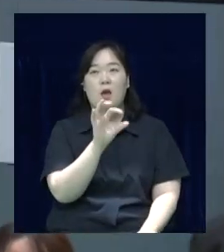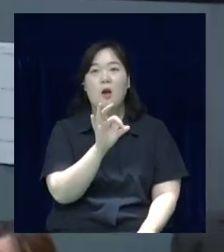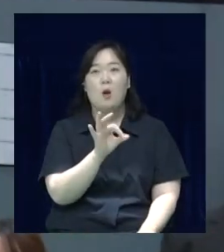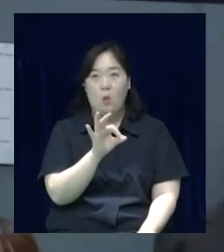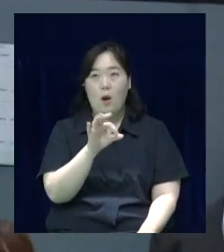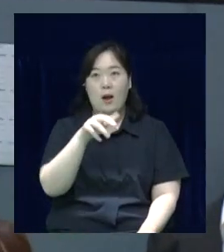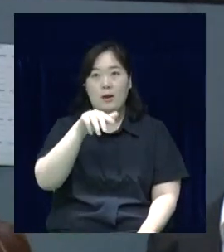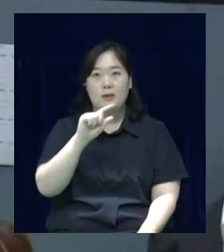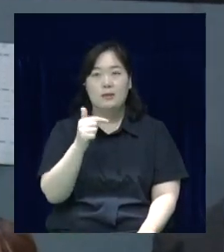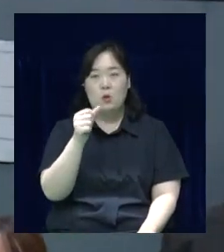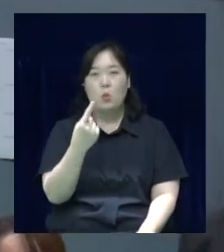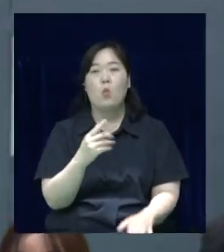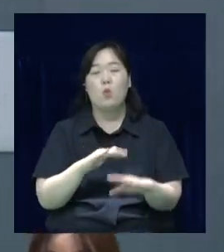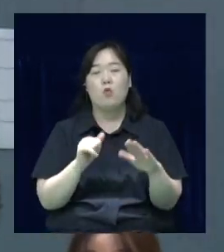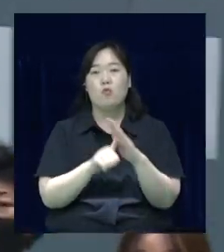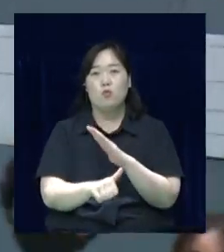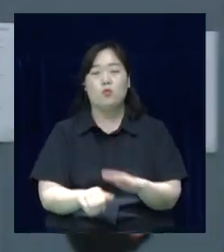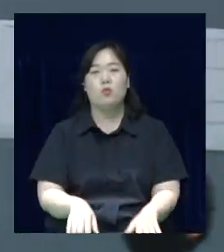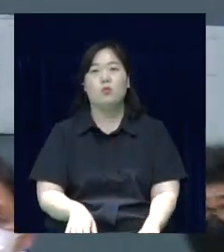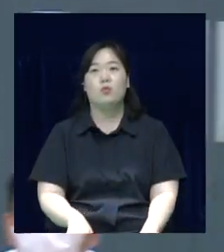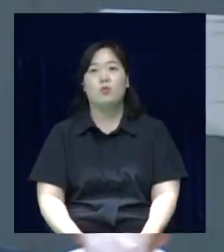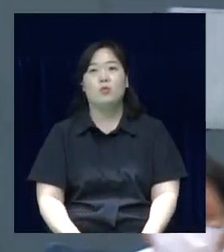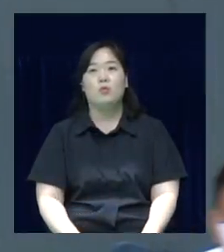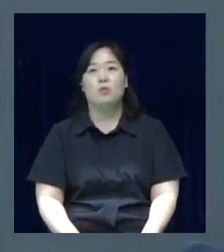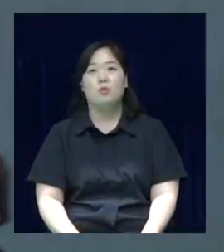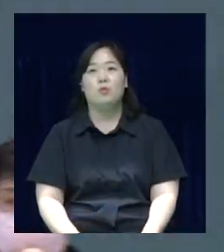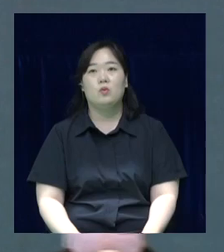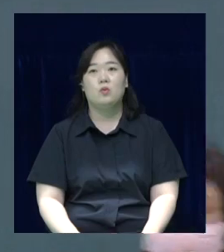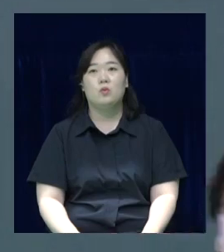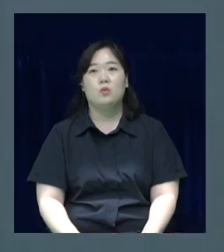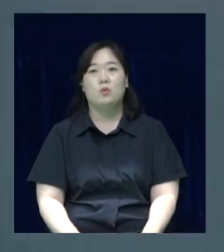일단은 진행이 될 것으로 보이고요.